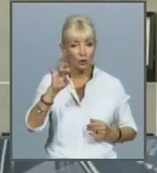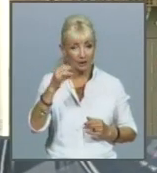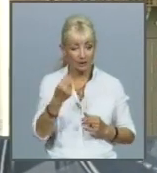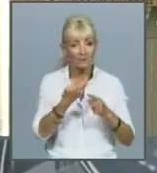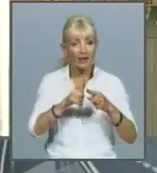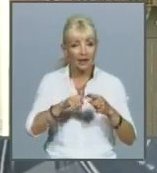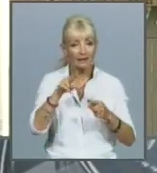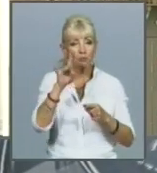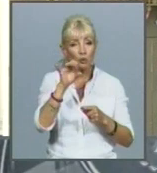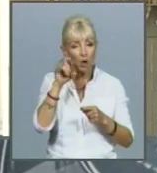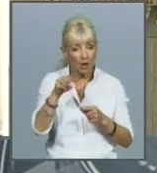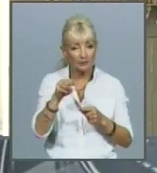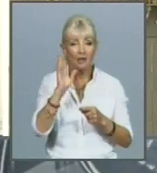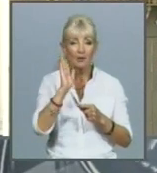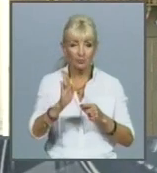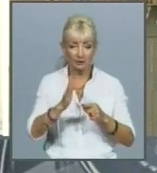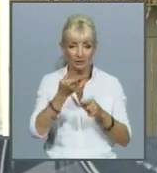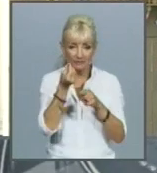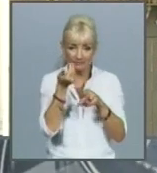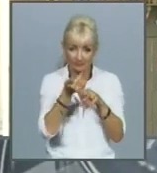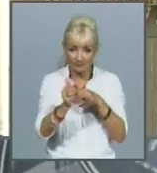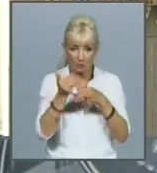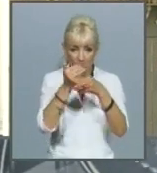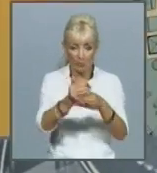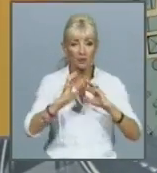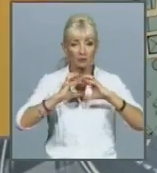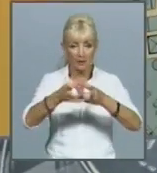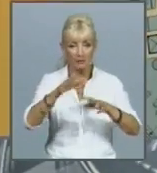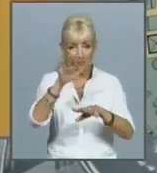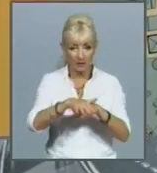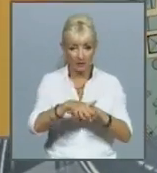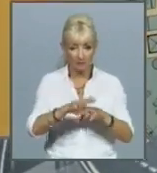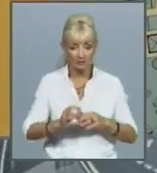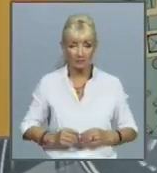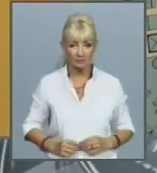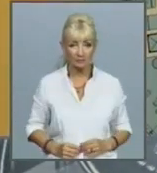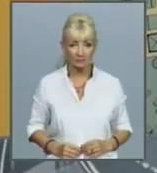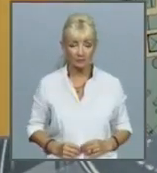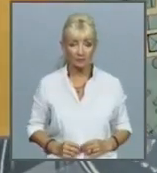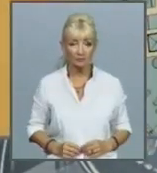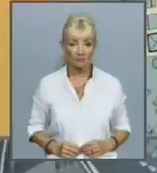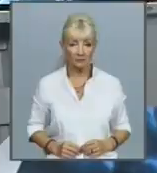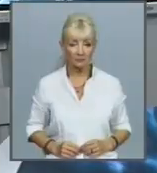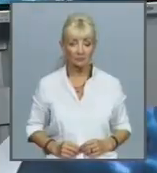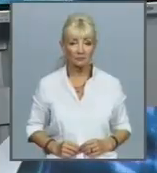реконструкції буде профінансовано Світовим банком. Ілля Колтунов та Ігор Луханін, Харківські Звісті.